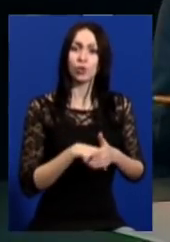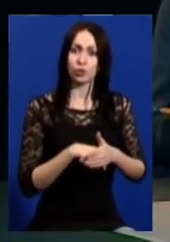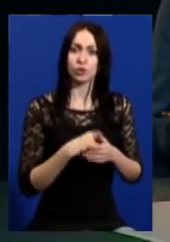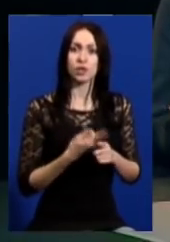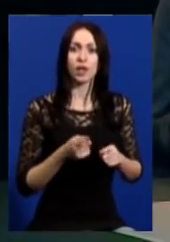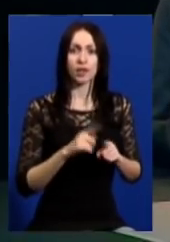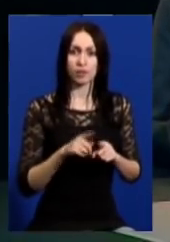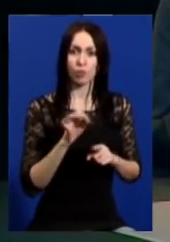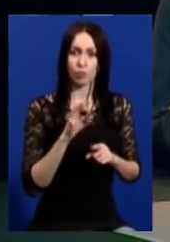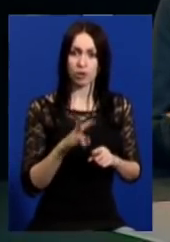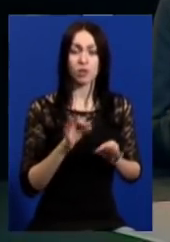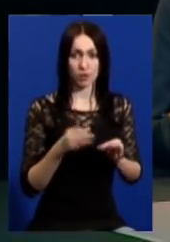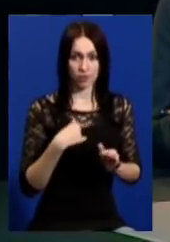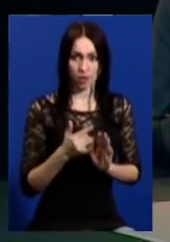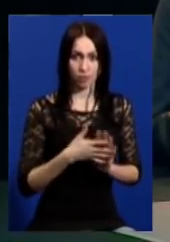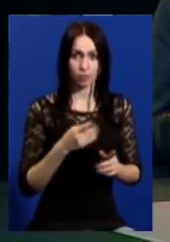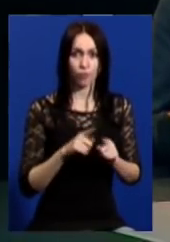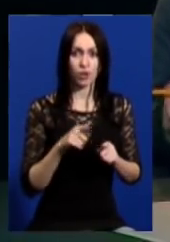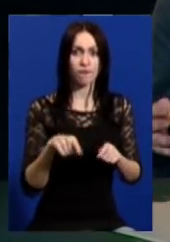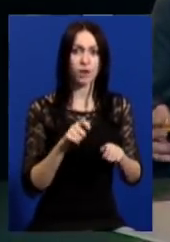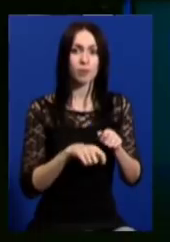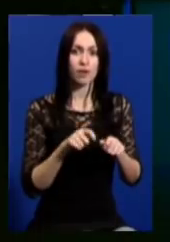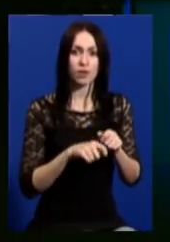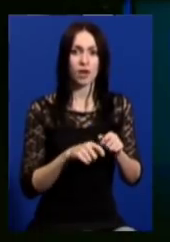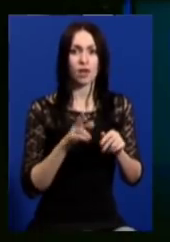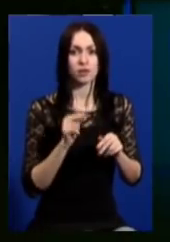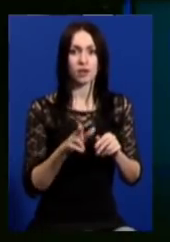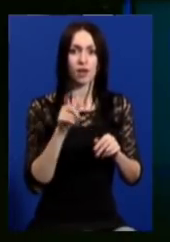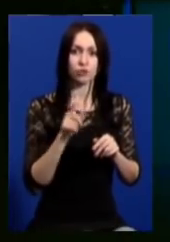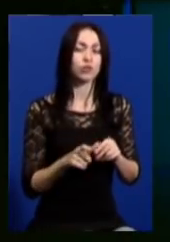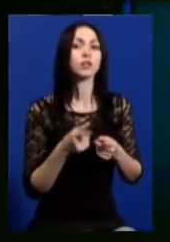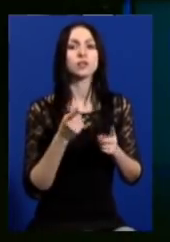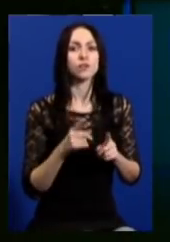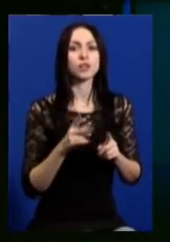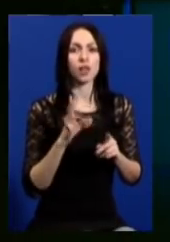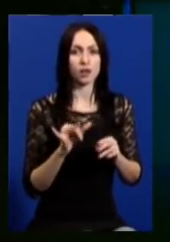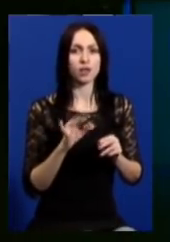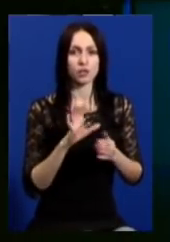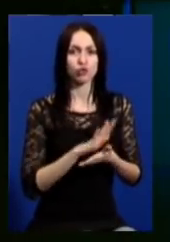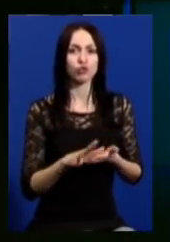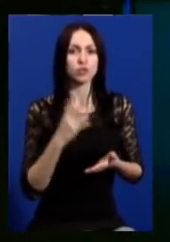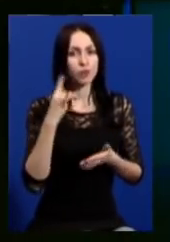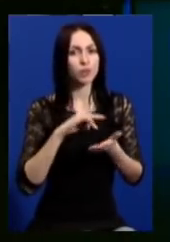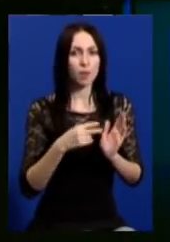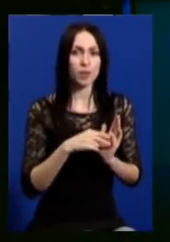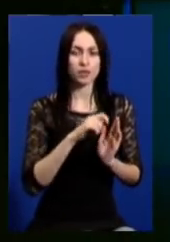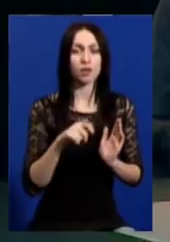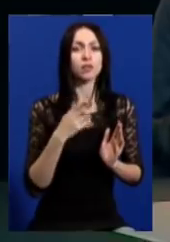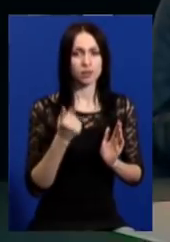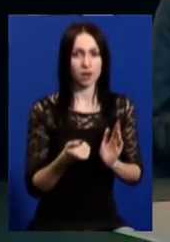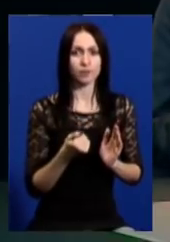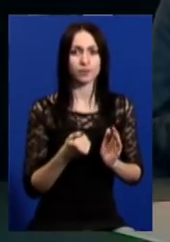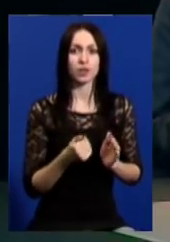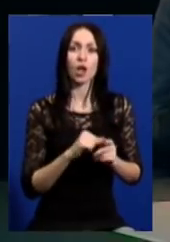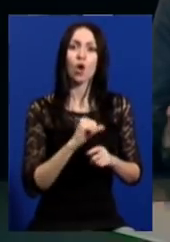таким чином, правильно я розумію, таким чином ви перевіряєте благонадійність людини, яка перетинає кордон? Так. Крім